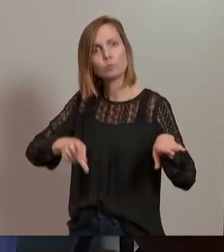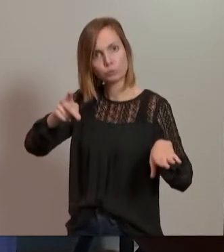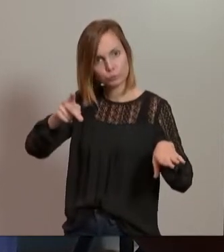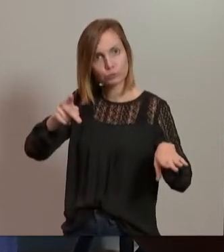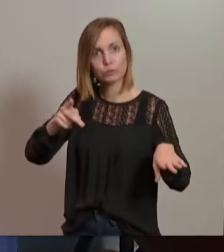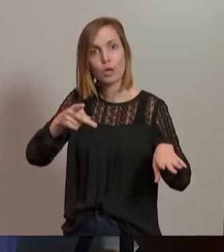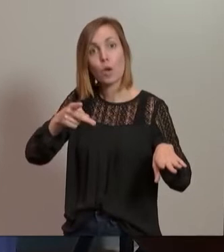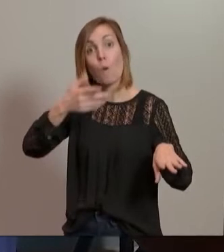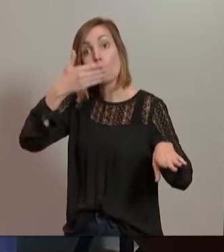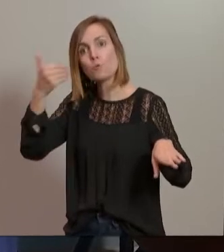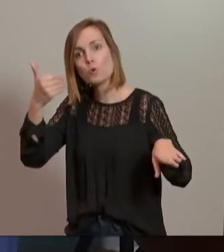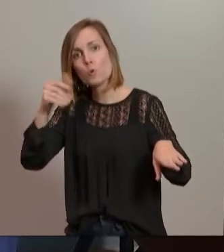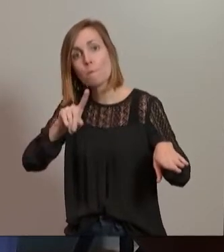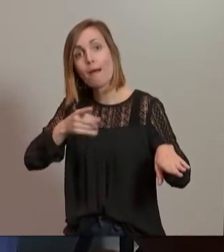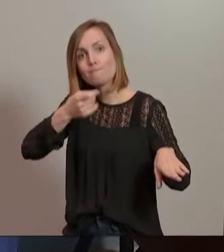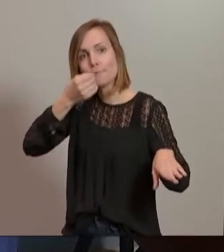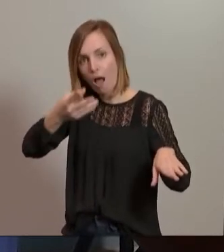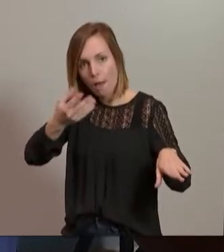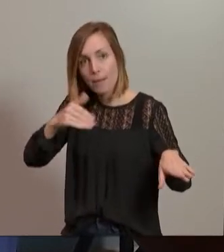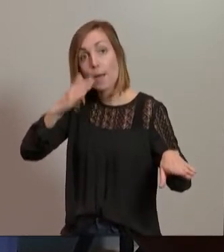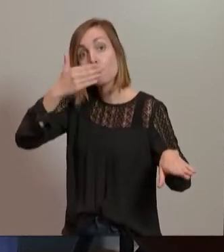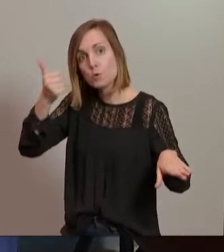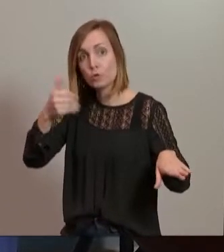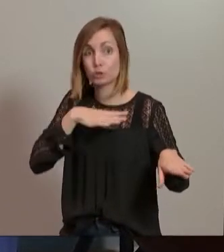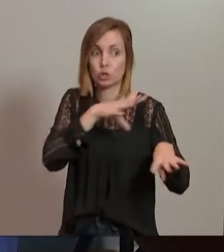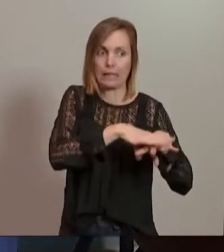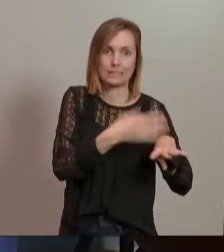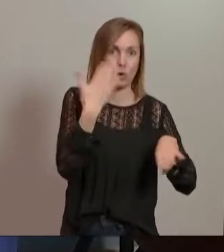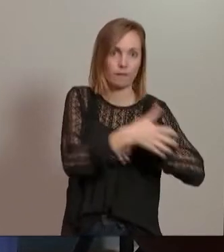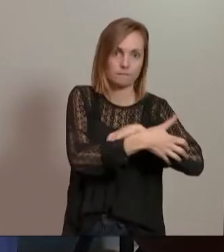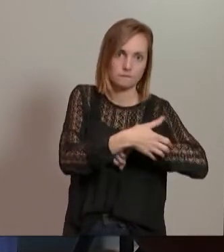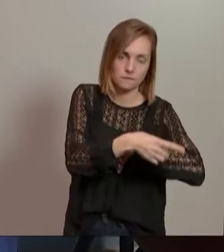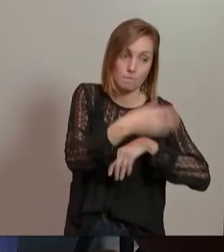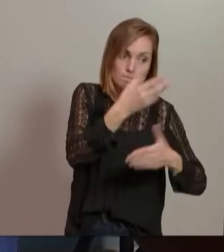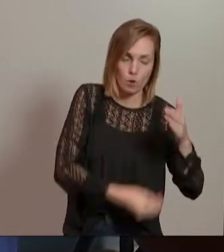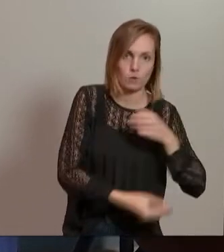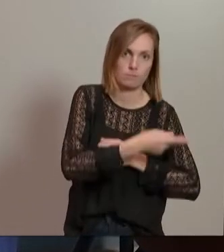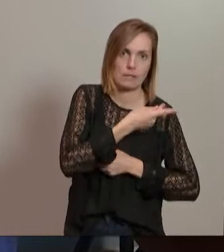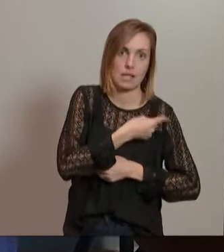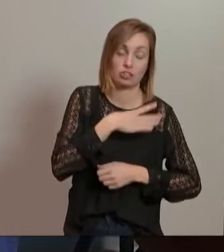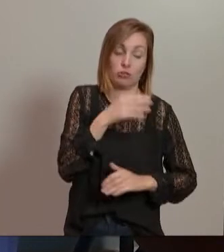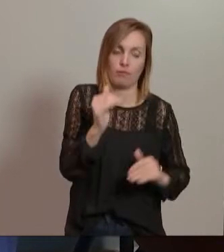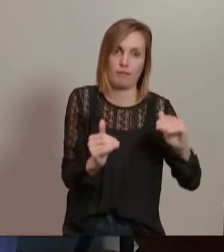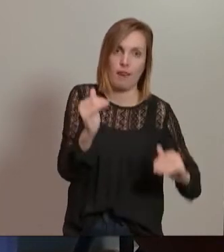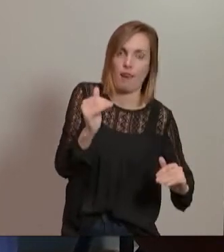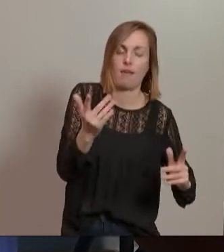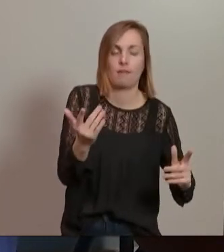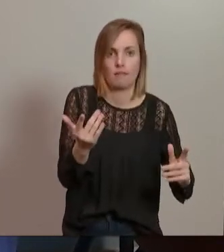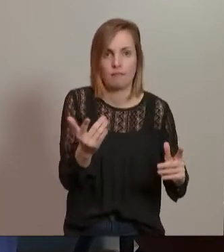bien dotés, en tout cas un peu mieux dotés, d'autres le sont beaucoup moins. Et donc, il y a des disparités. Et les